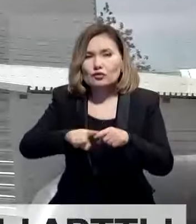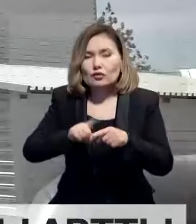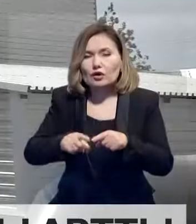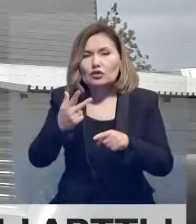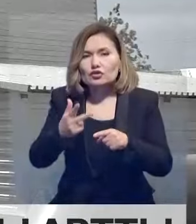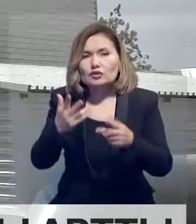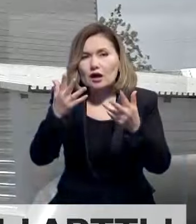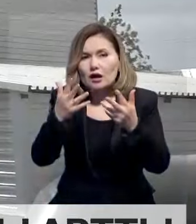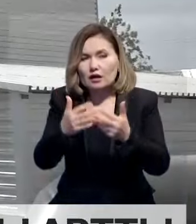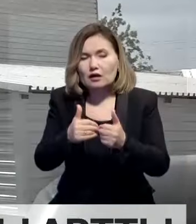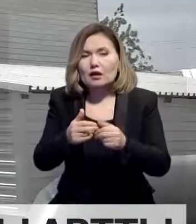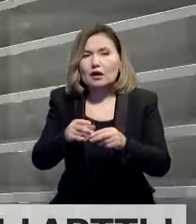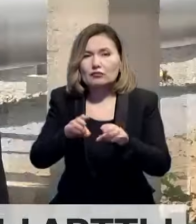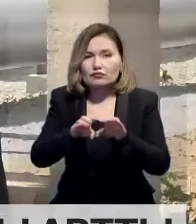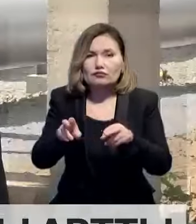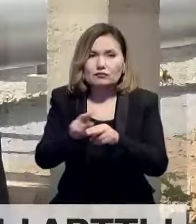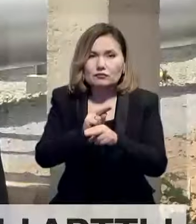жасалады.